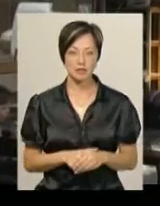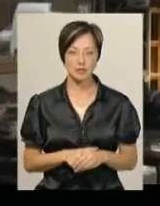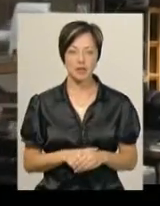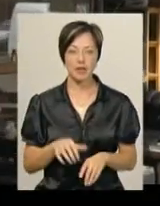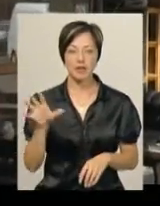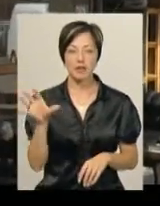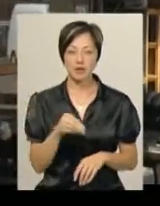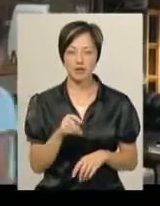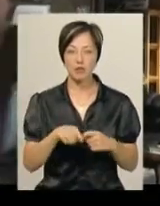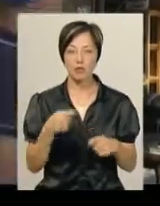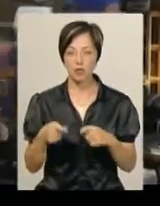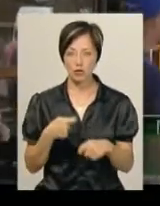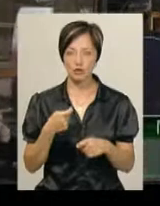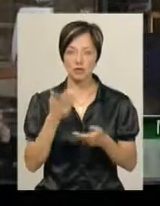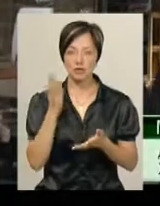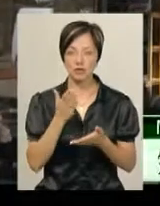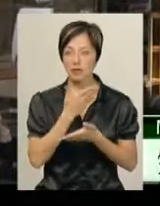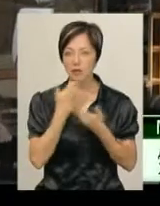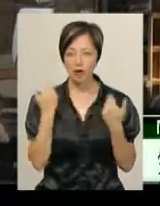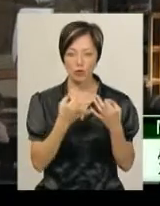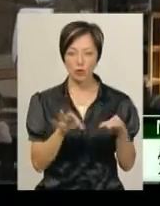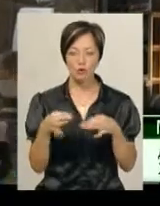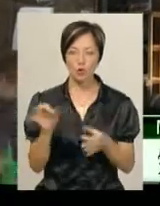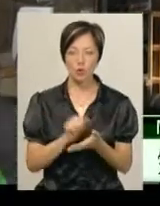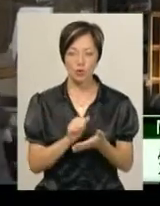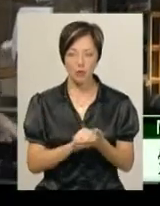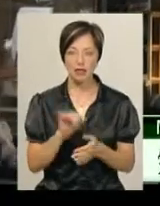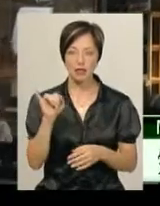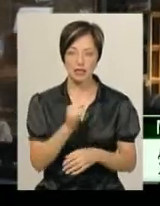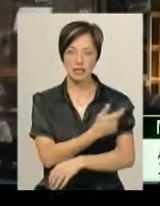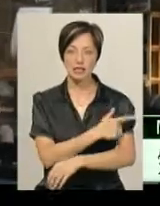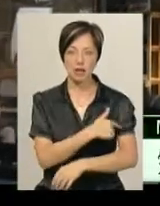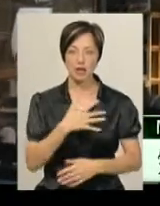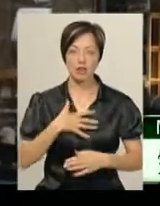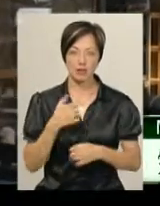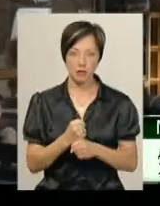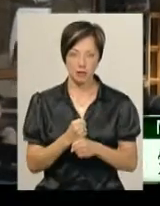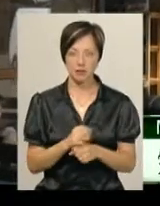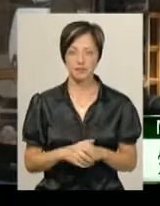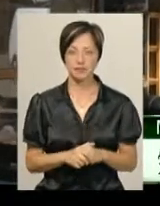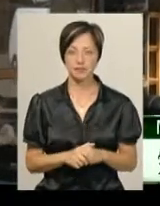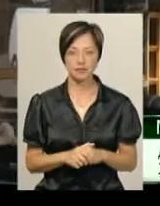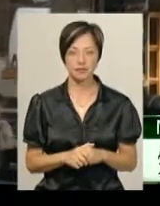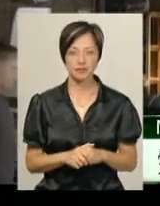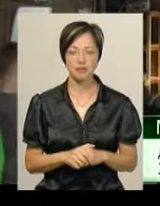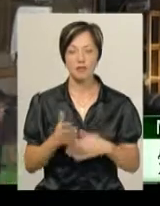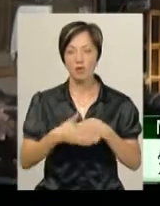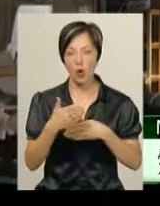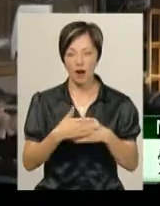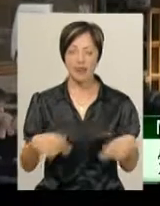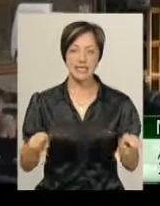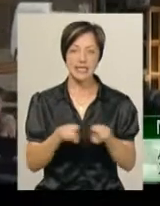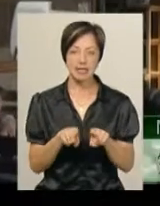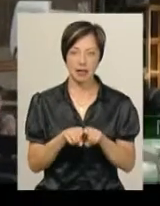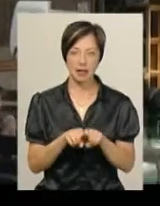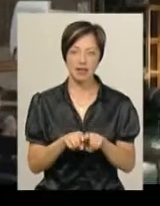порушення проявляються у відсутності дозвільної документації, так і санітарної дисципліни. Покарання за такі,